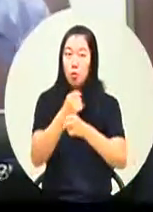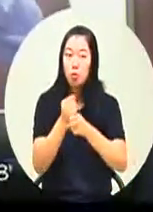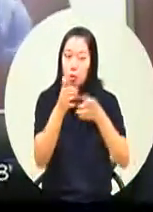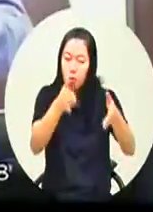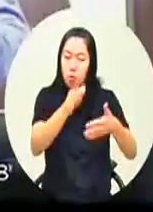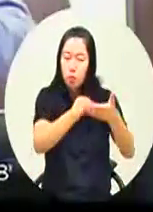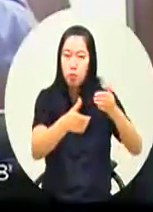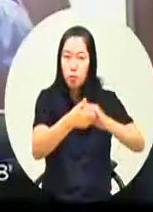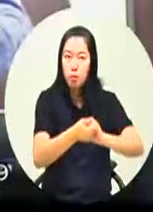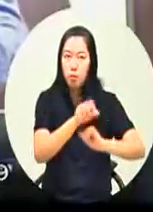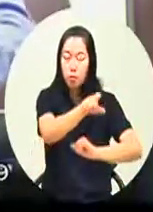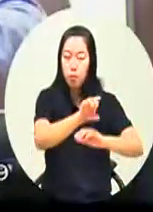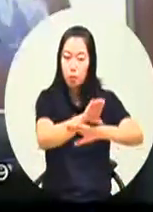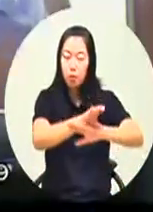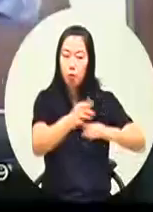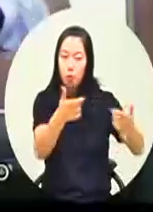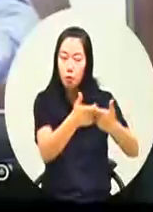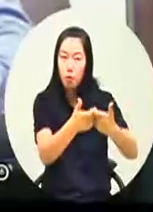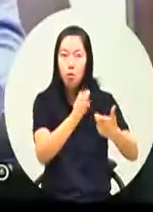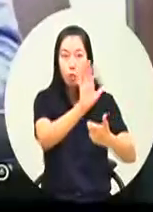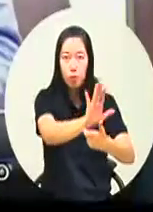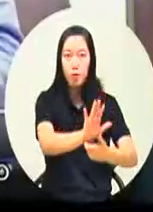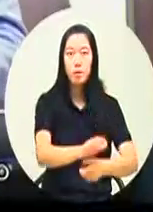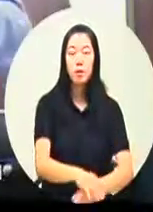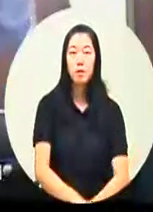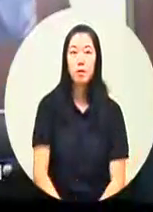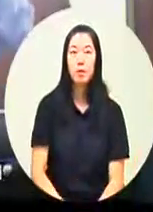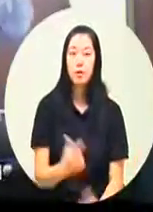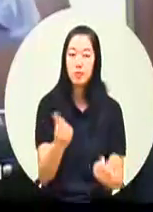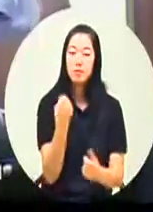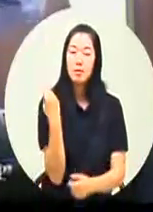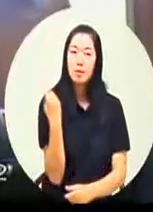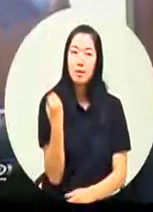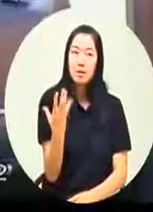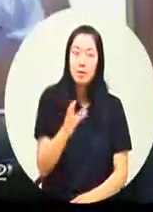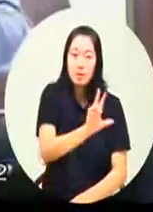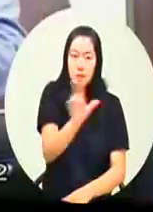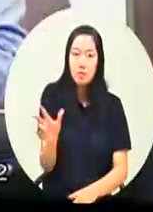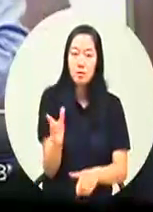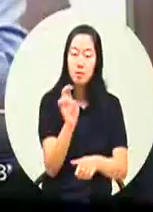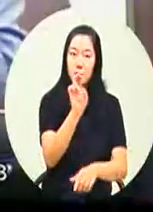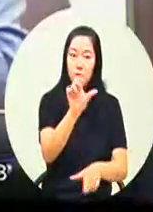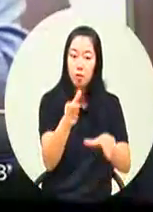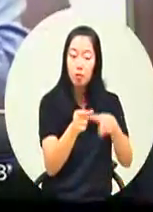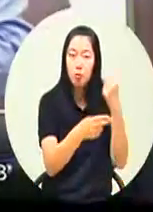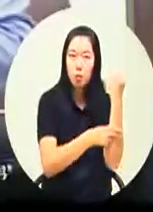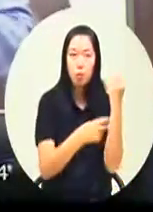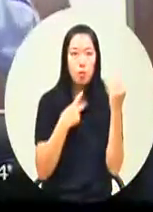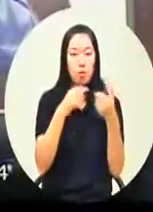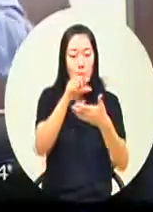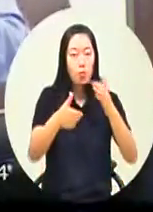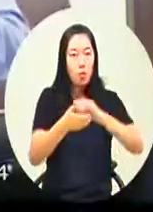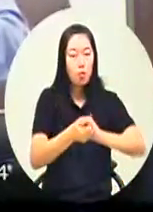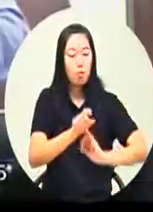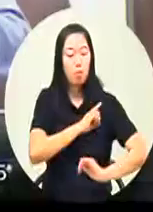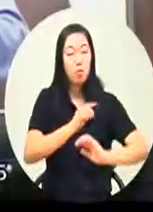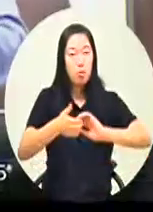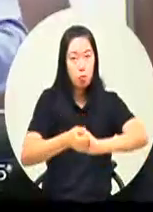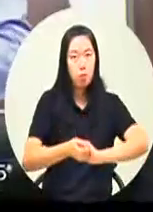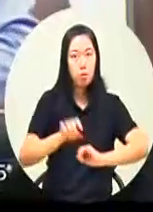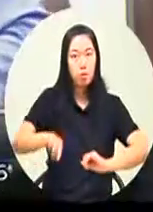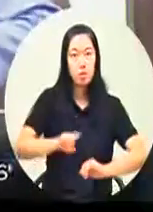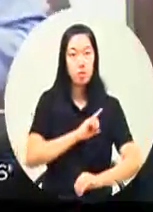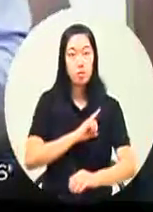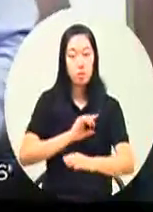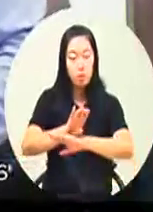车辆是符合这个的，是电动的，是。所谓轻型的，只要25公里的，我自己定标准。那这个车子也不要